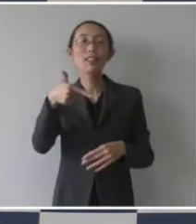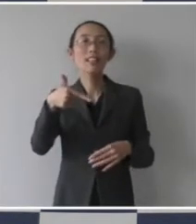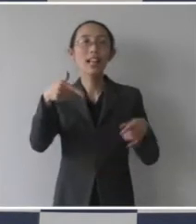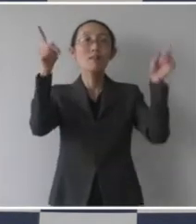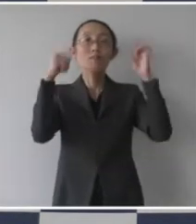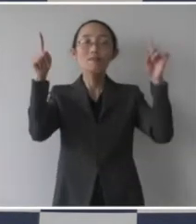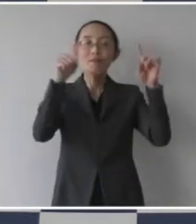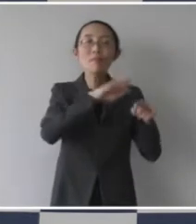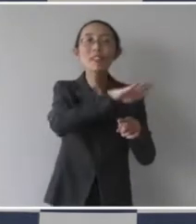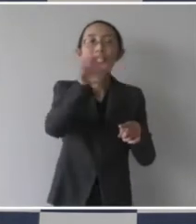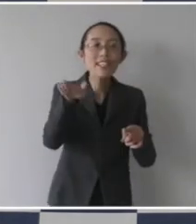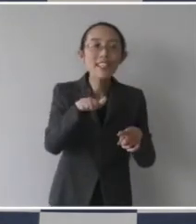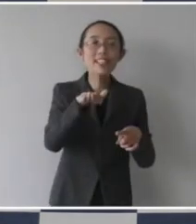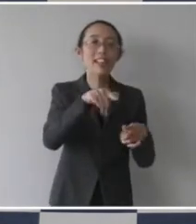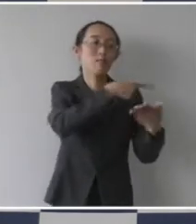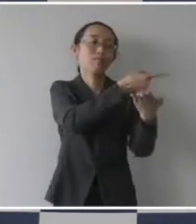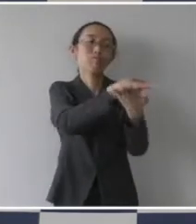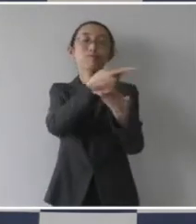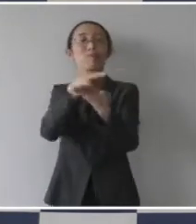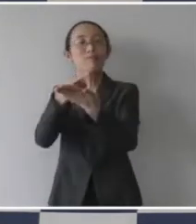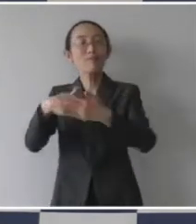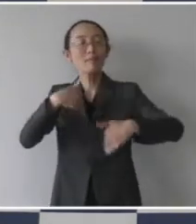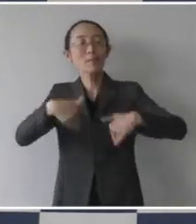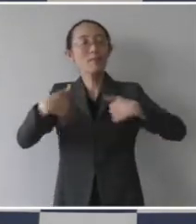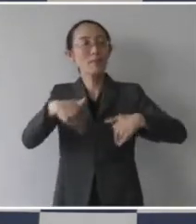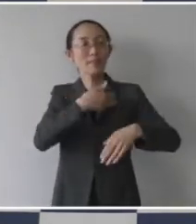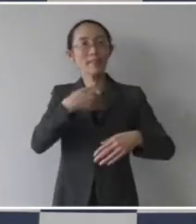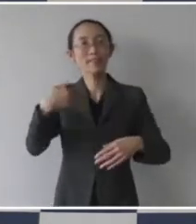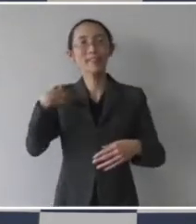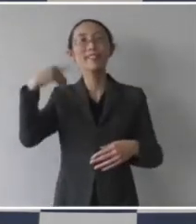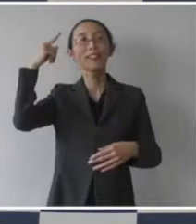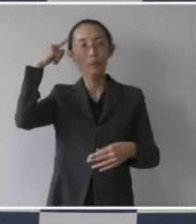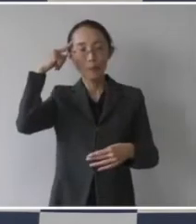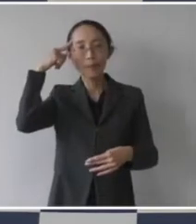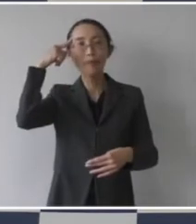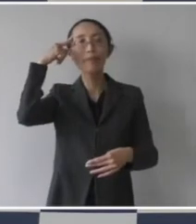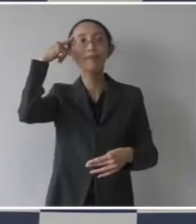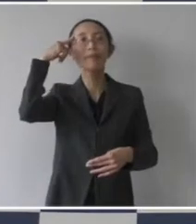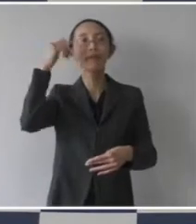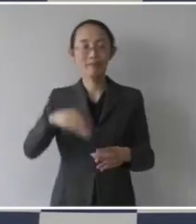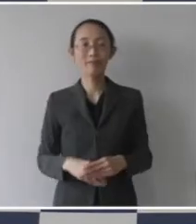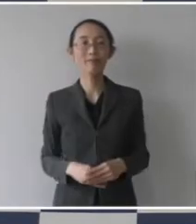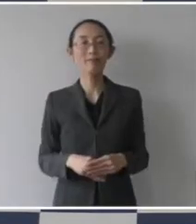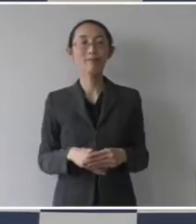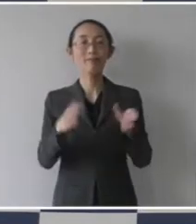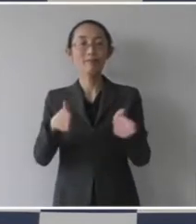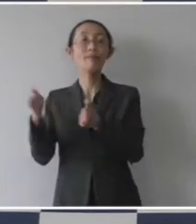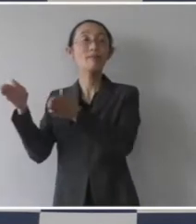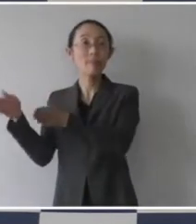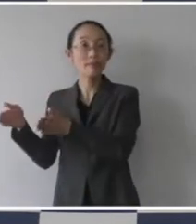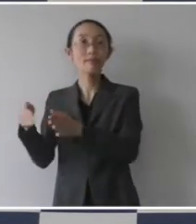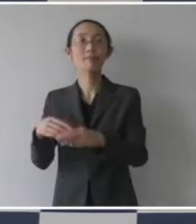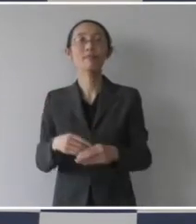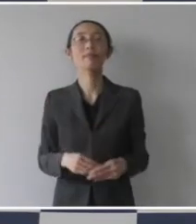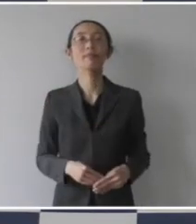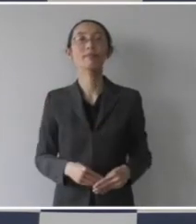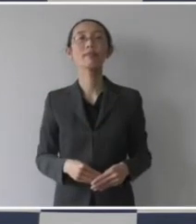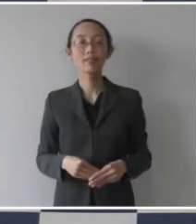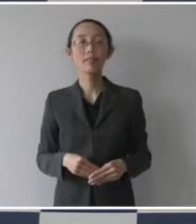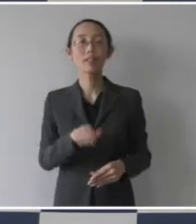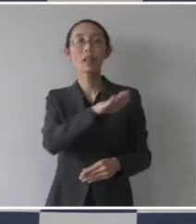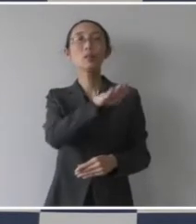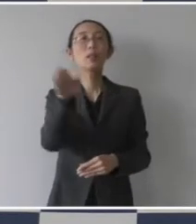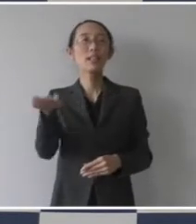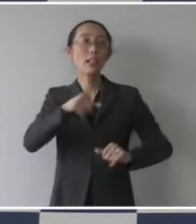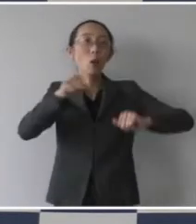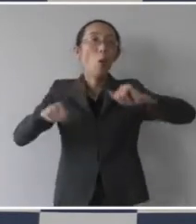しぶりに皆さんに、お楽しみをいただけたんじゃないかなというふうに思っております。 続きまして、括弧3番、皆さんの行動で